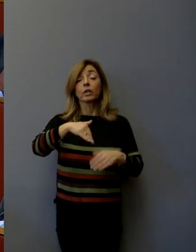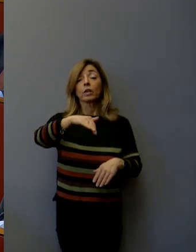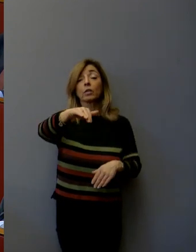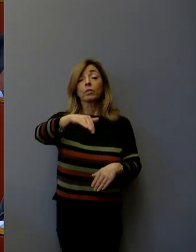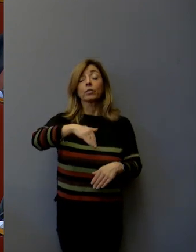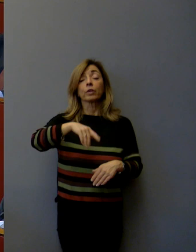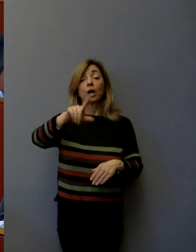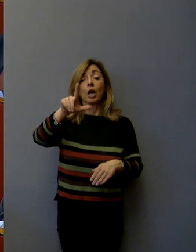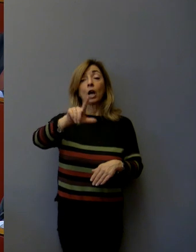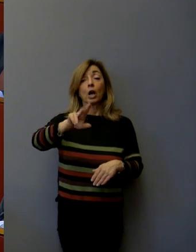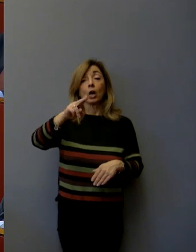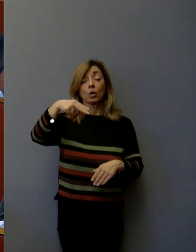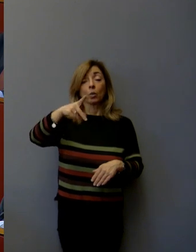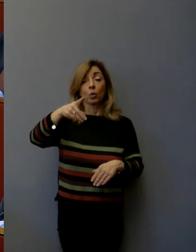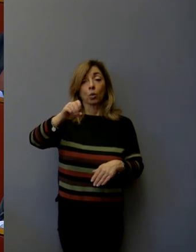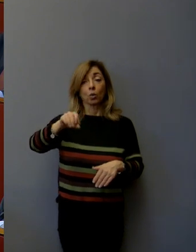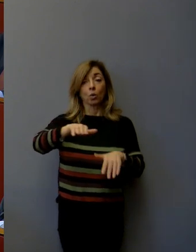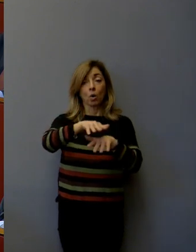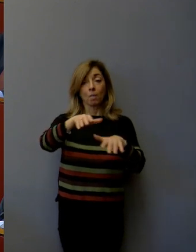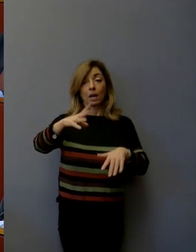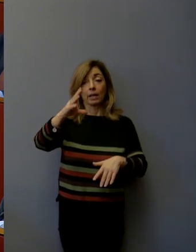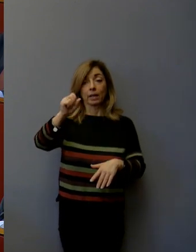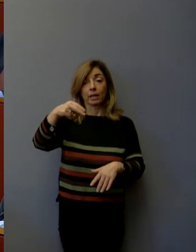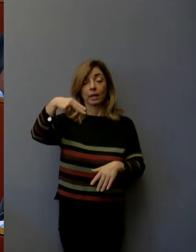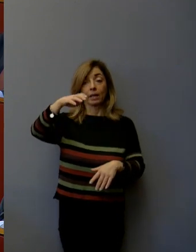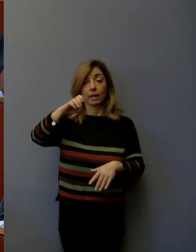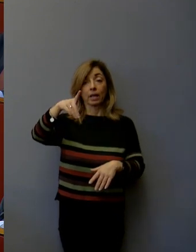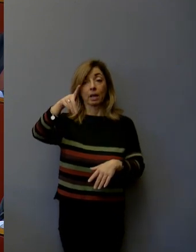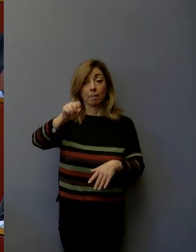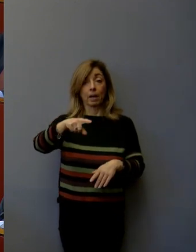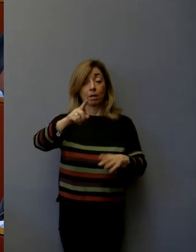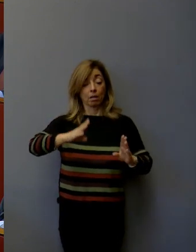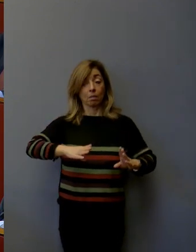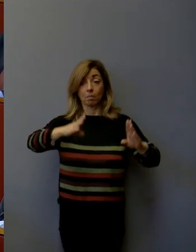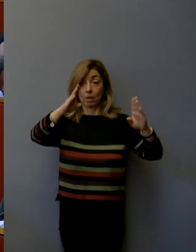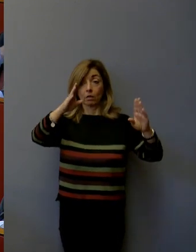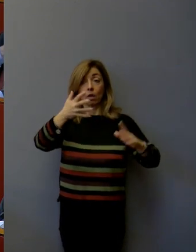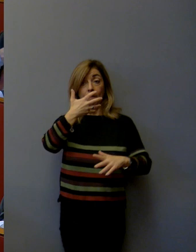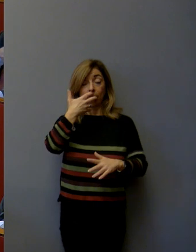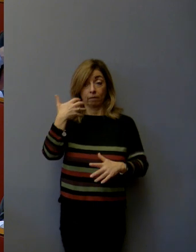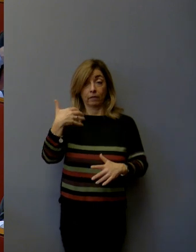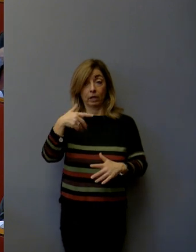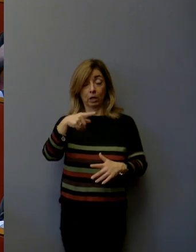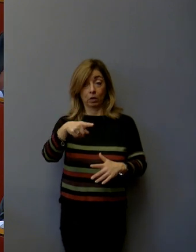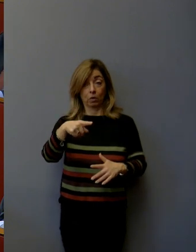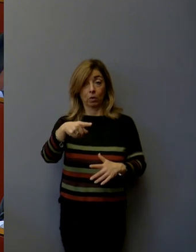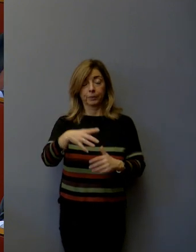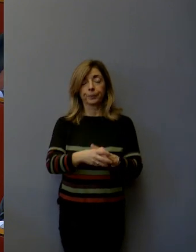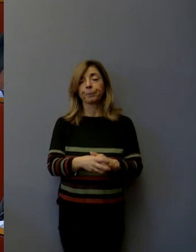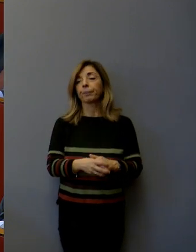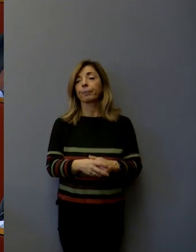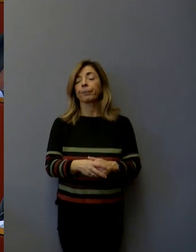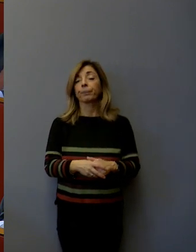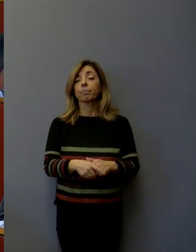è una palazzina di grande valore e prestigio è inserita infatti nel